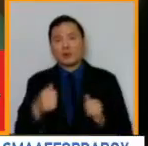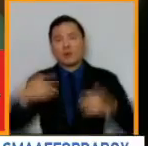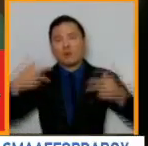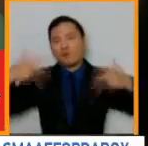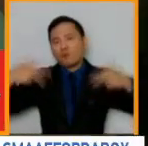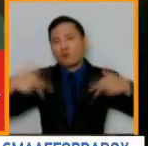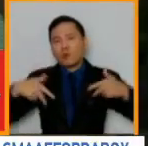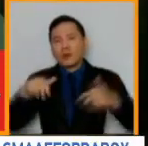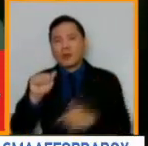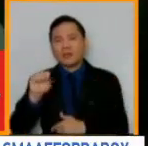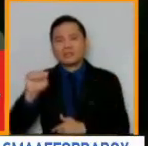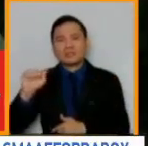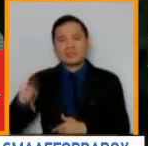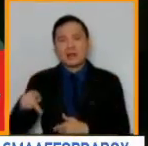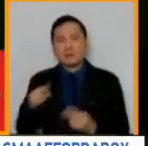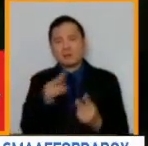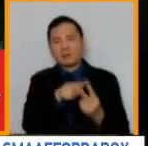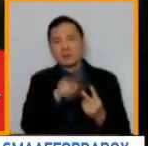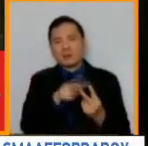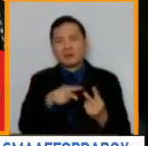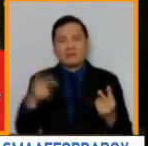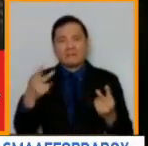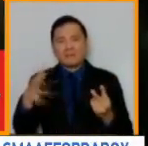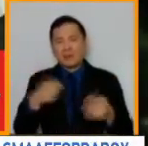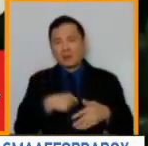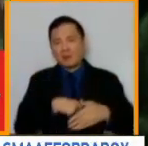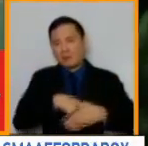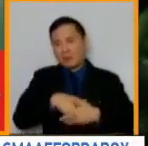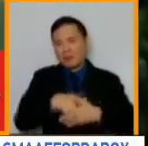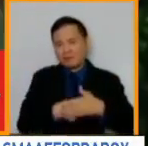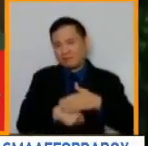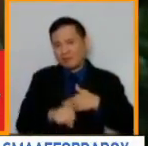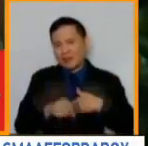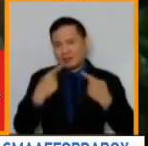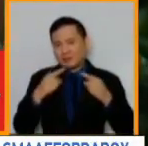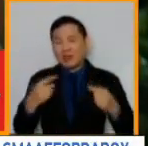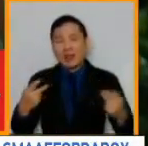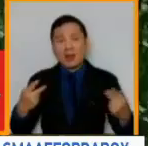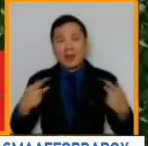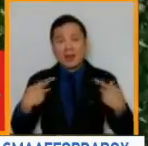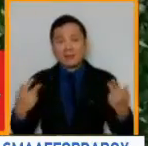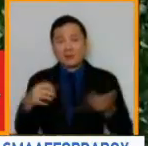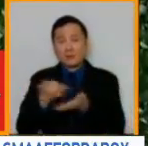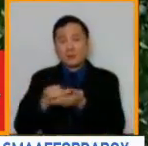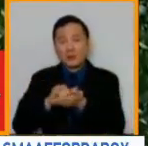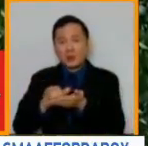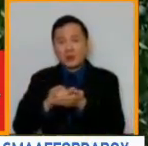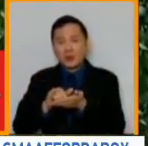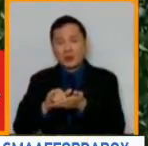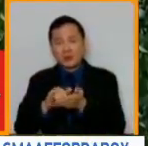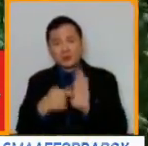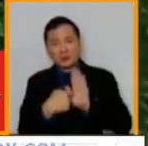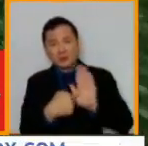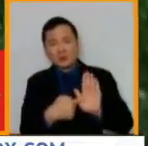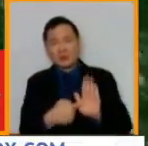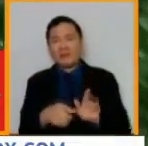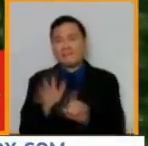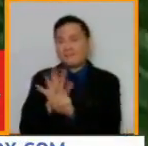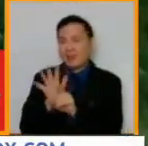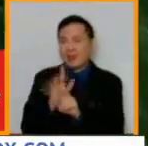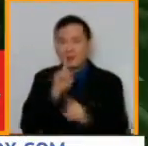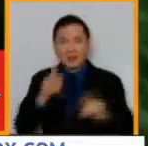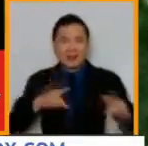ang celebrity couple ng baby bump photos nitong weekend sa New York. Dahil sa excitement ng maraming fans, mabilis nag-trend worldwide ang